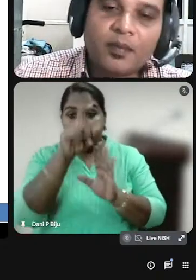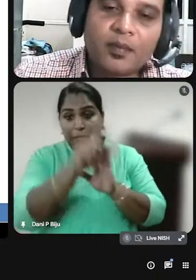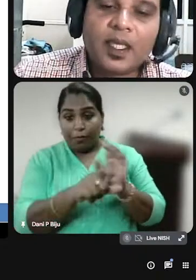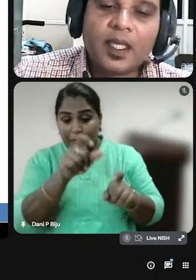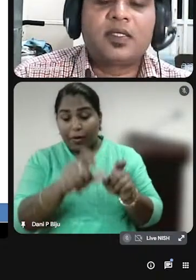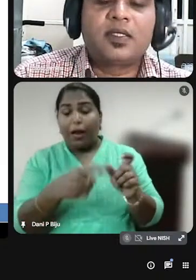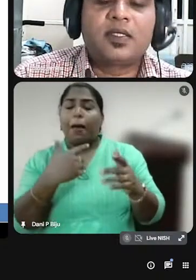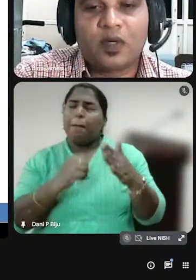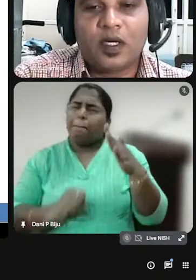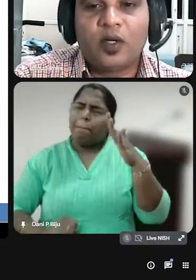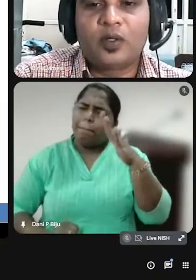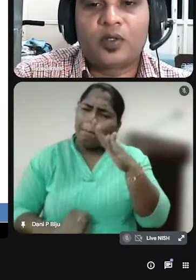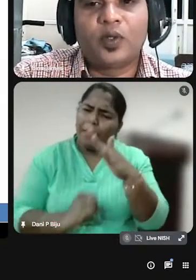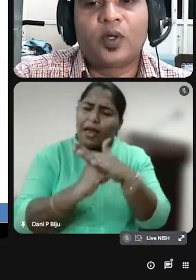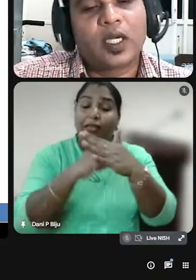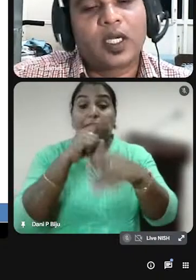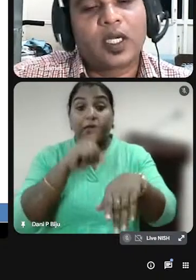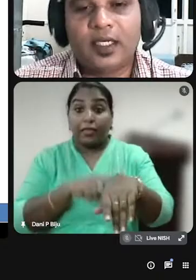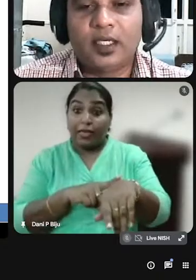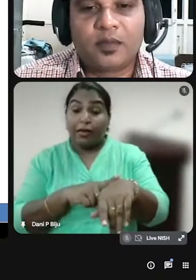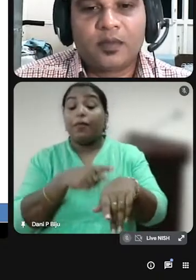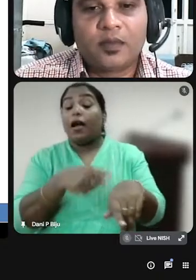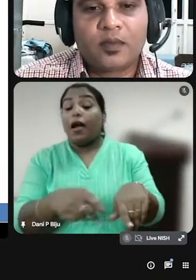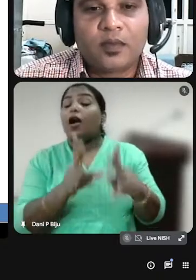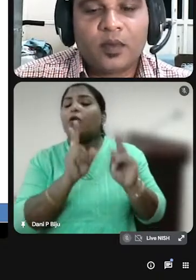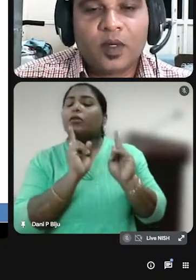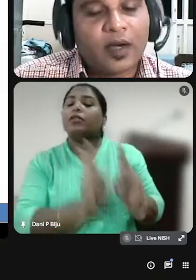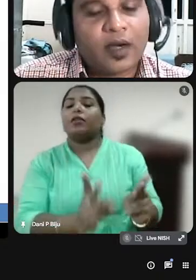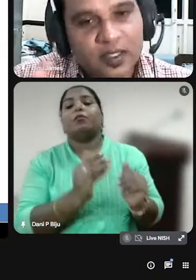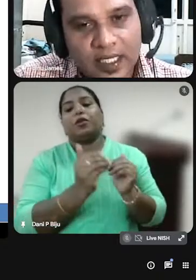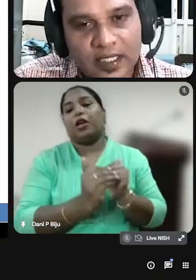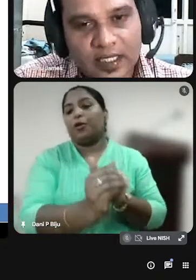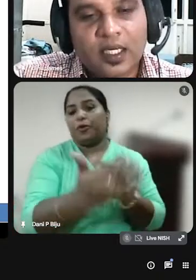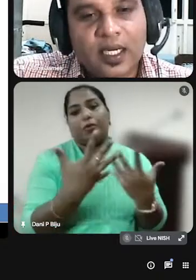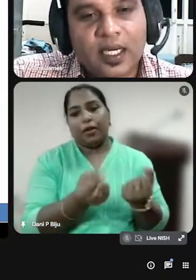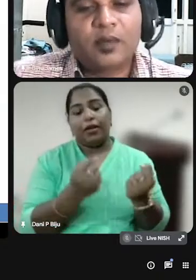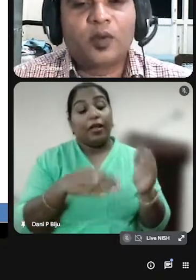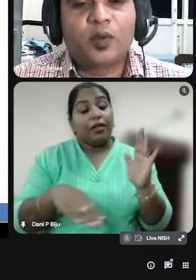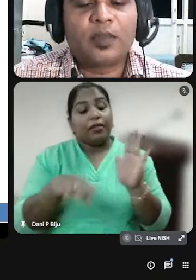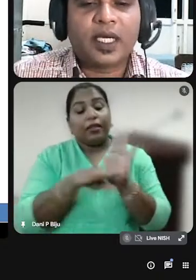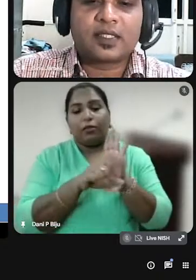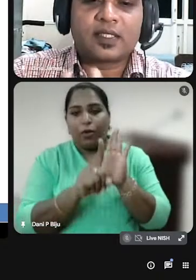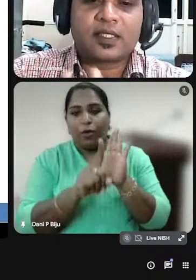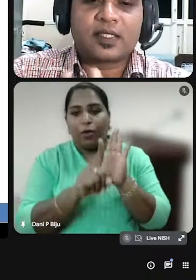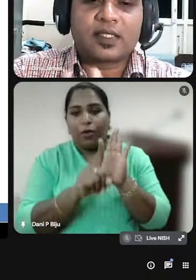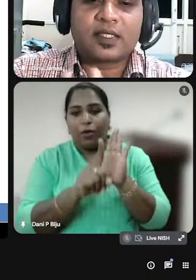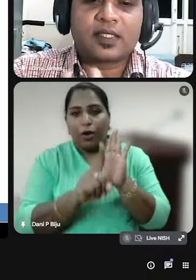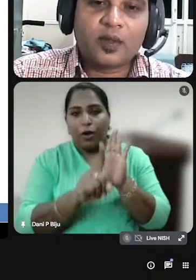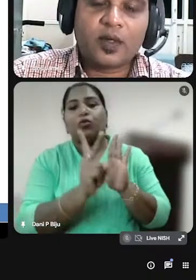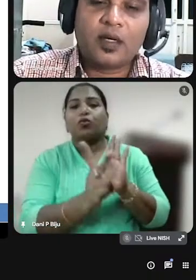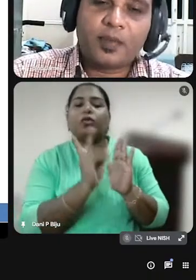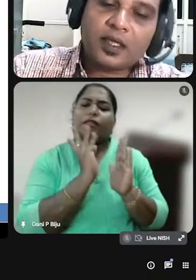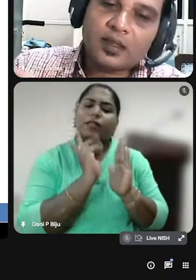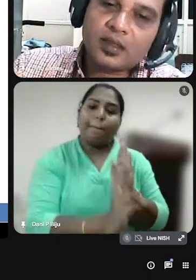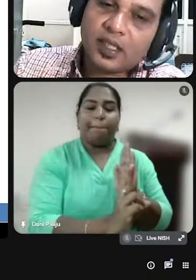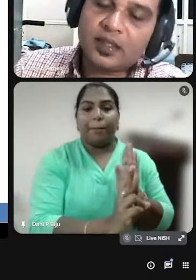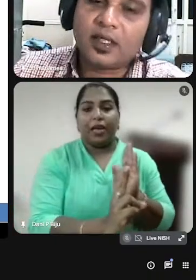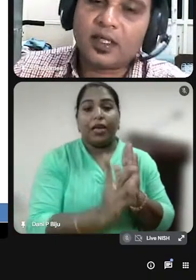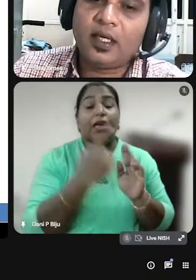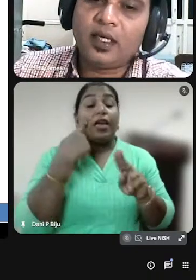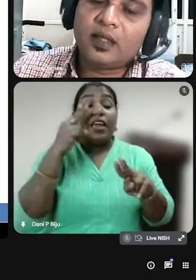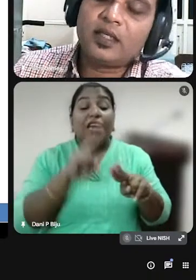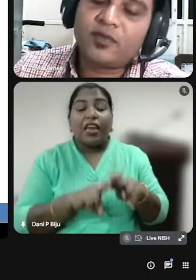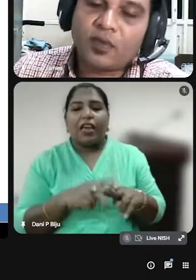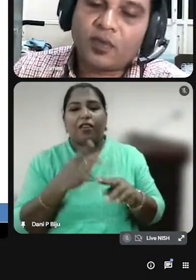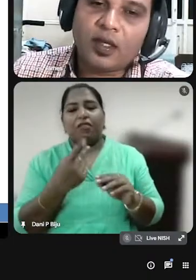ടൈം ഈ സ്റ്റേജ് 1-ലോ 2-ലോ തന്നെ ആയിരിക്കും. അവർ സ്റ്റേജ് 3-ലേക്ക് പോകുന്നത് എക്സസൈസ് ചെയ്യാത്ത ഒരാൾ പെട്ടെന്ന് സ്റ്റേജ്